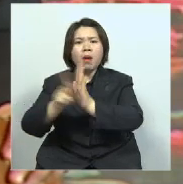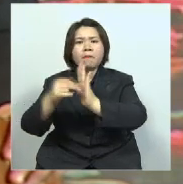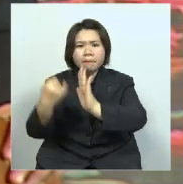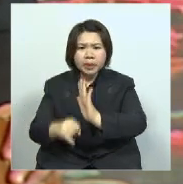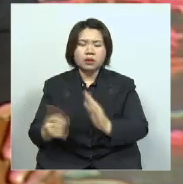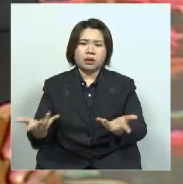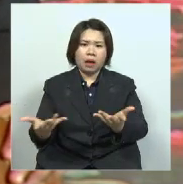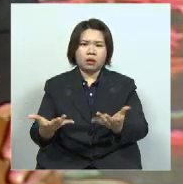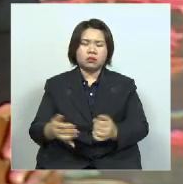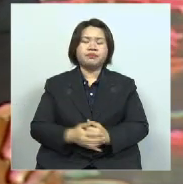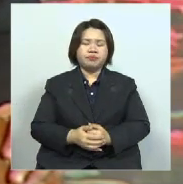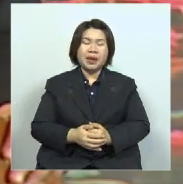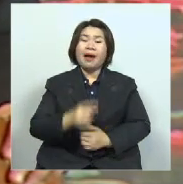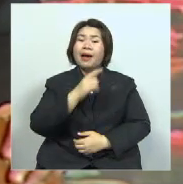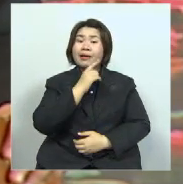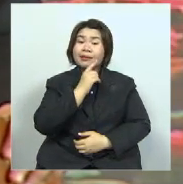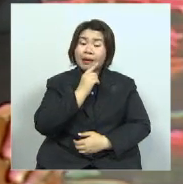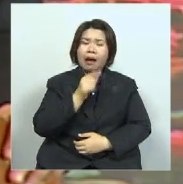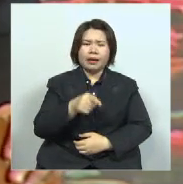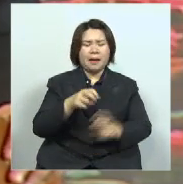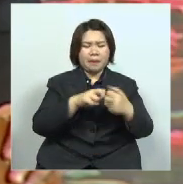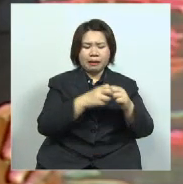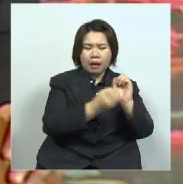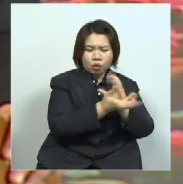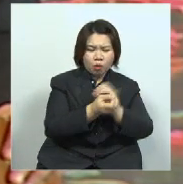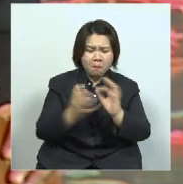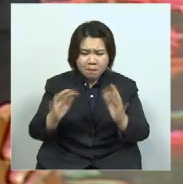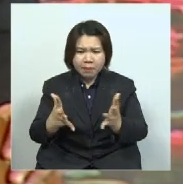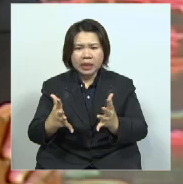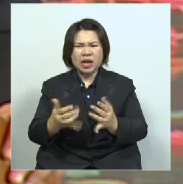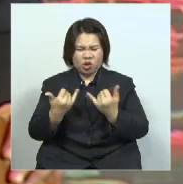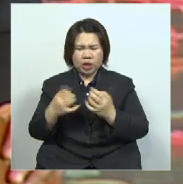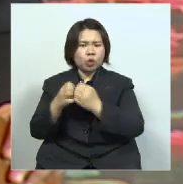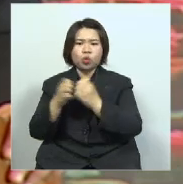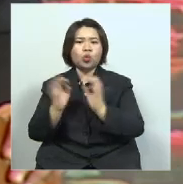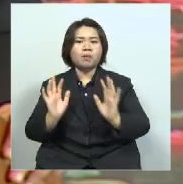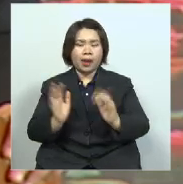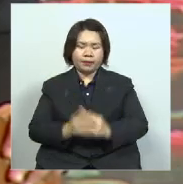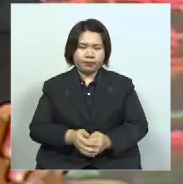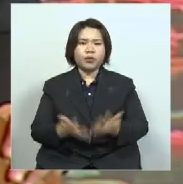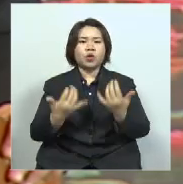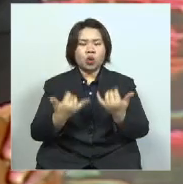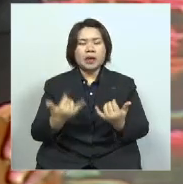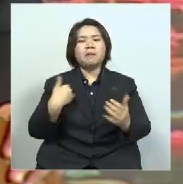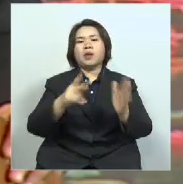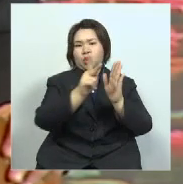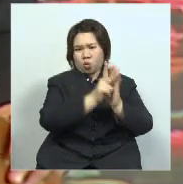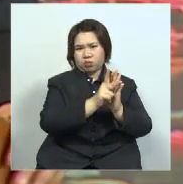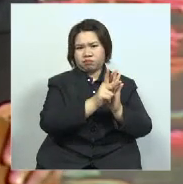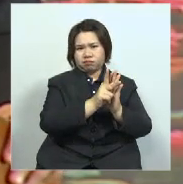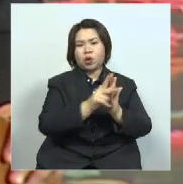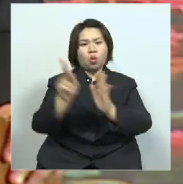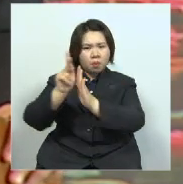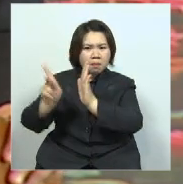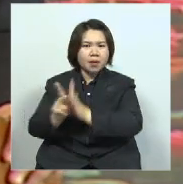ปละละเลยถ้าสิ่งนี้มันไม่เกิดมาก่อนนะมันไม่ยุ่งเท่านี้อ่ะวันนี้เราต้องยอมรับกันว่าเรามีกติกาอยู่กฎหมาย